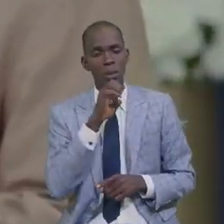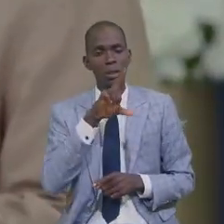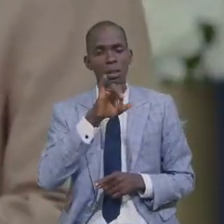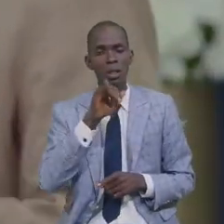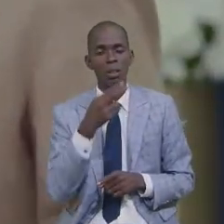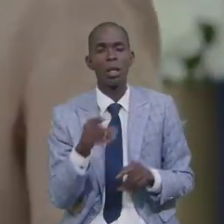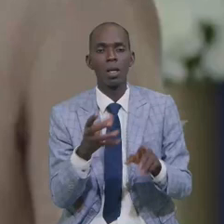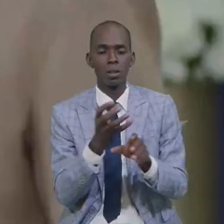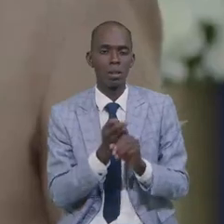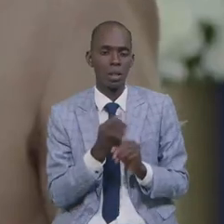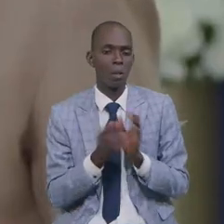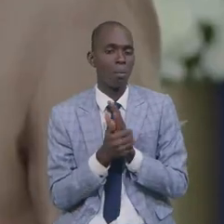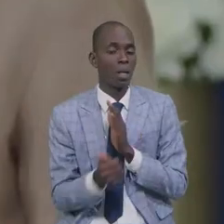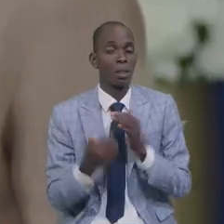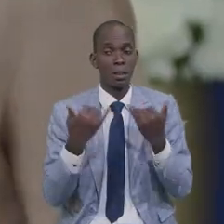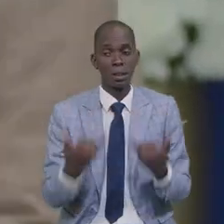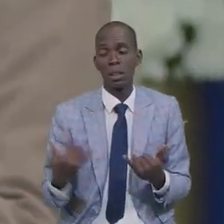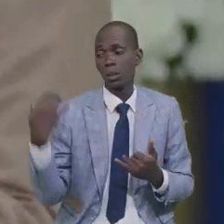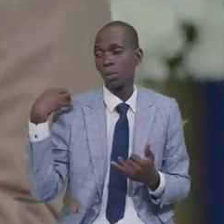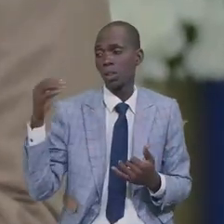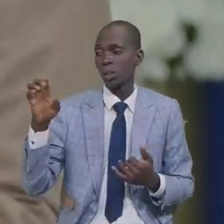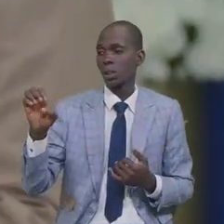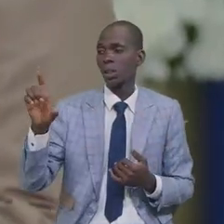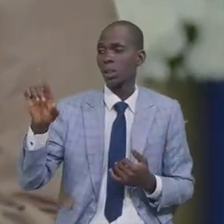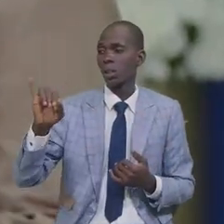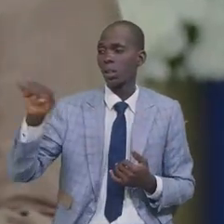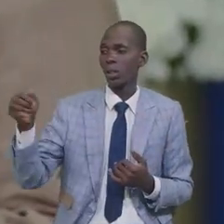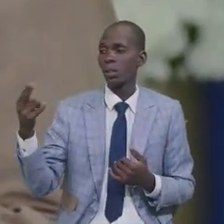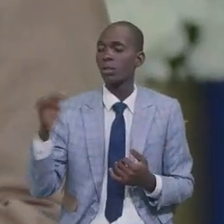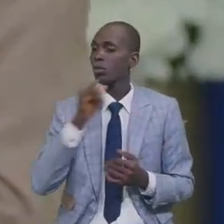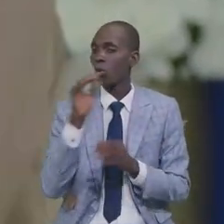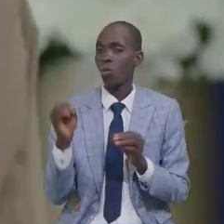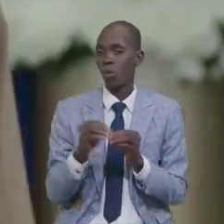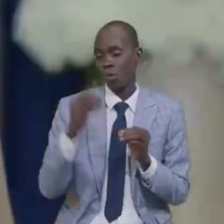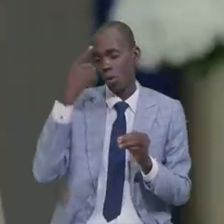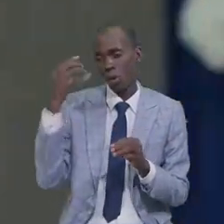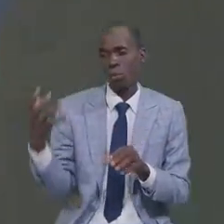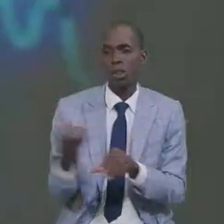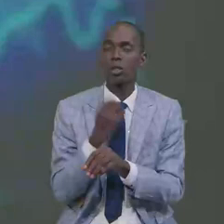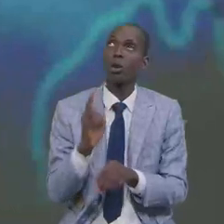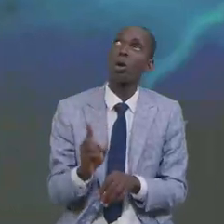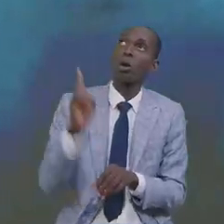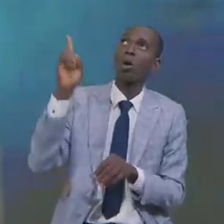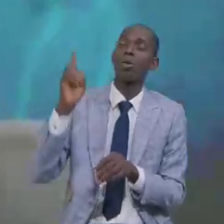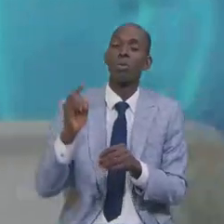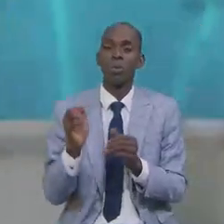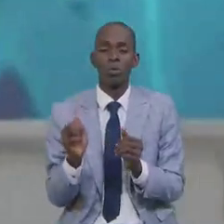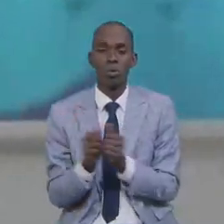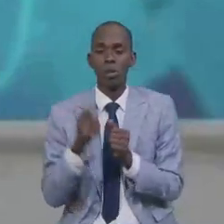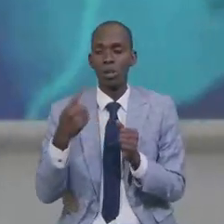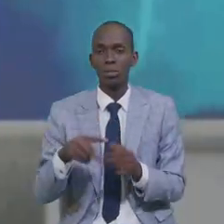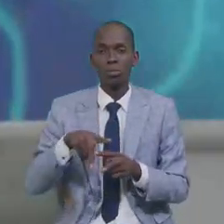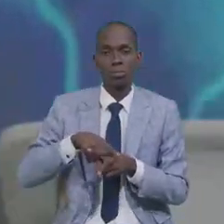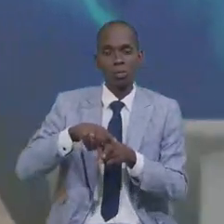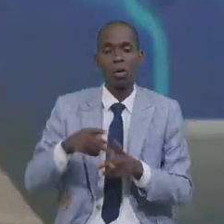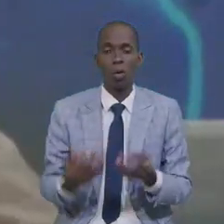maîtrise. Élie n'était plus là. Il avait été enlevé par les chars de feu. Et maintenant,